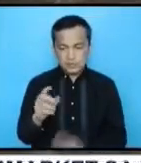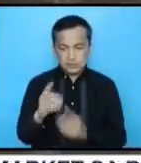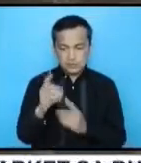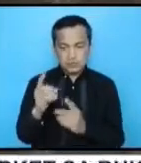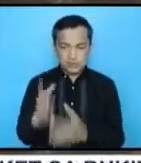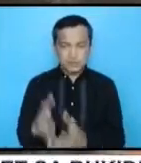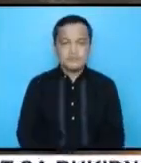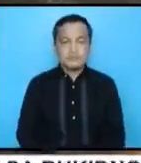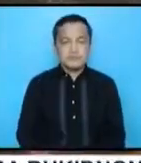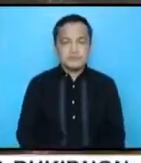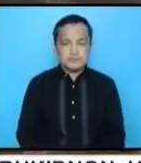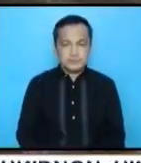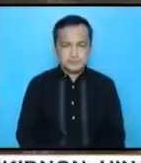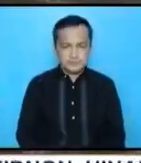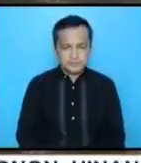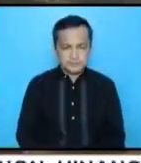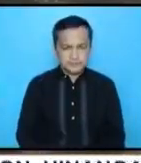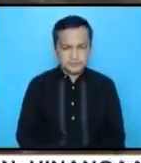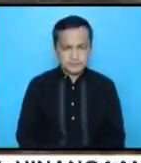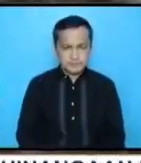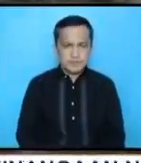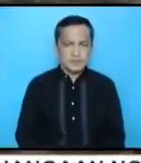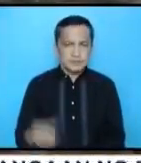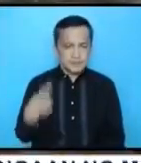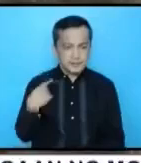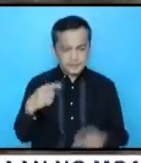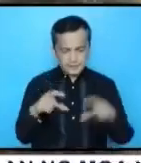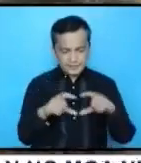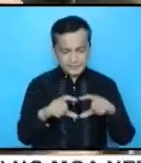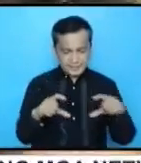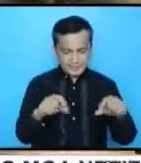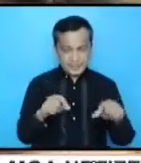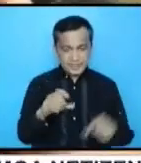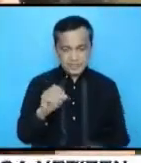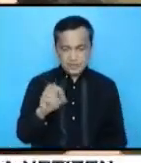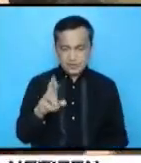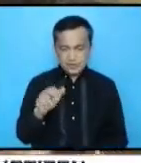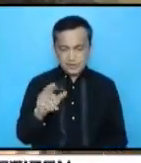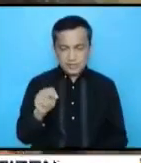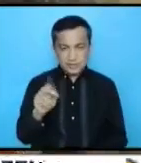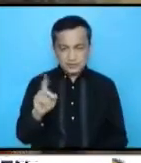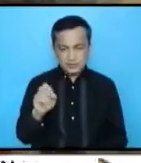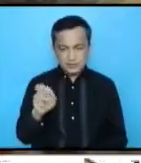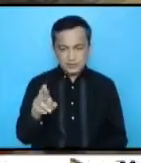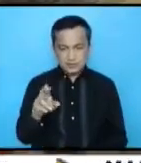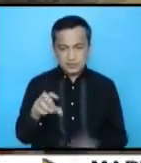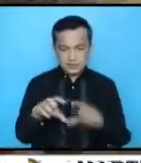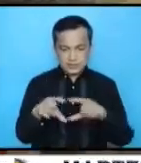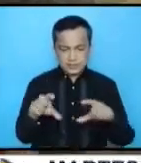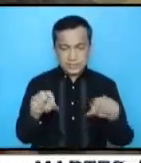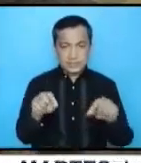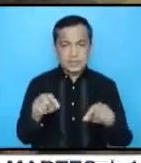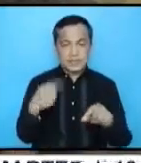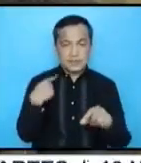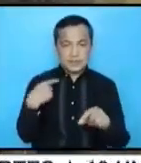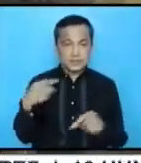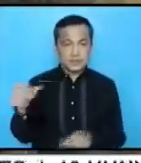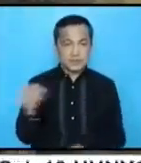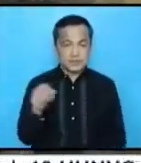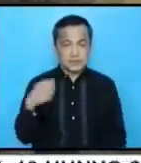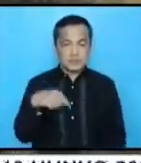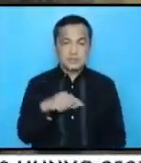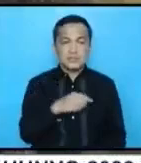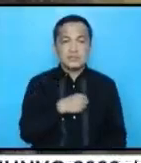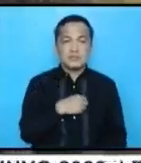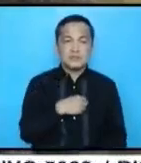tayong card, no? Yung organ donor card. Meron po tayong makukuha nito sa ating